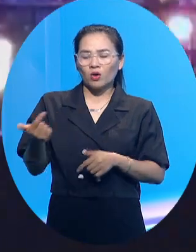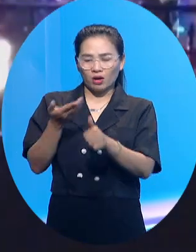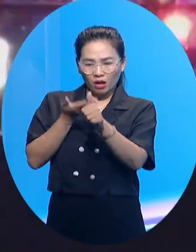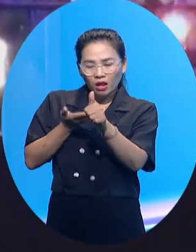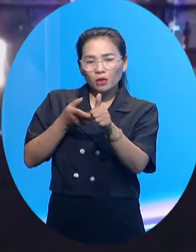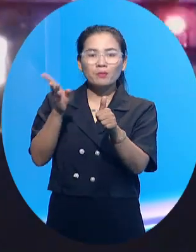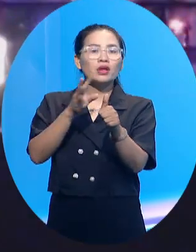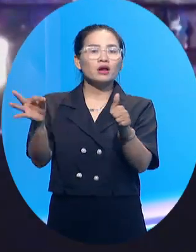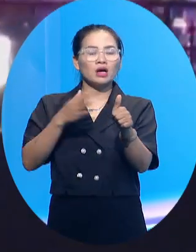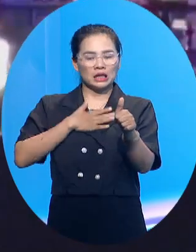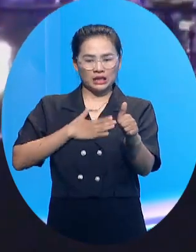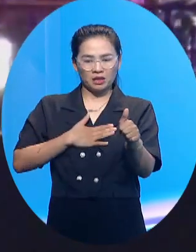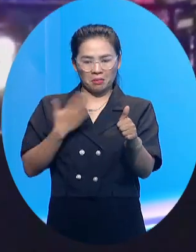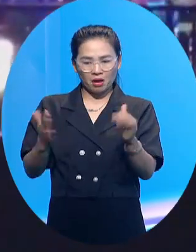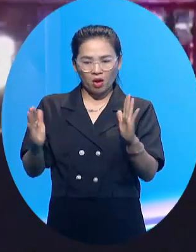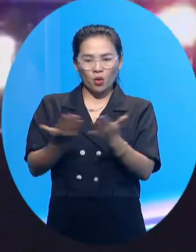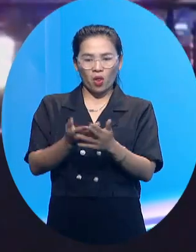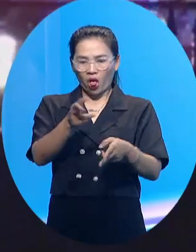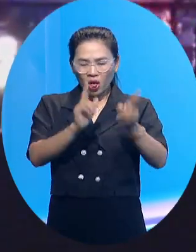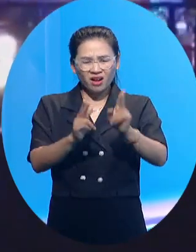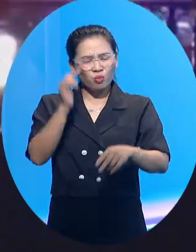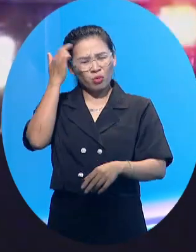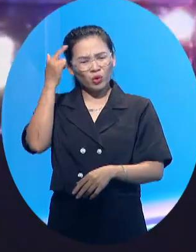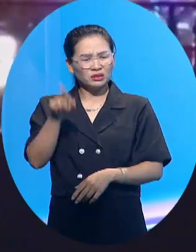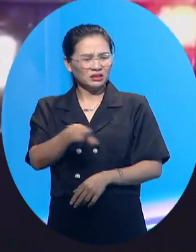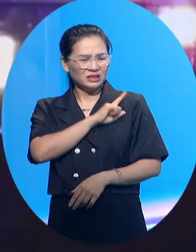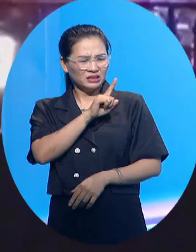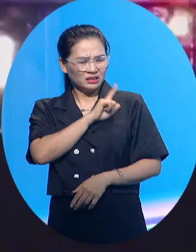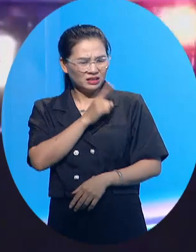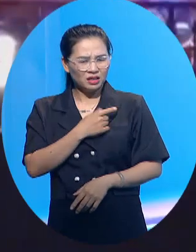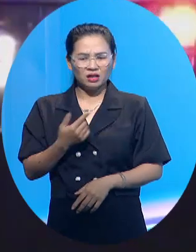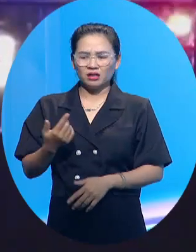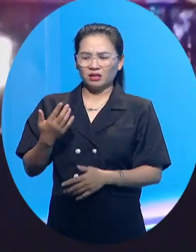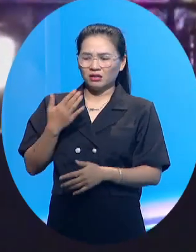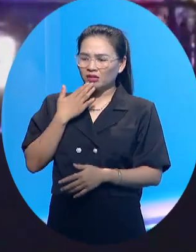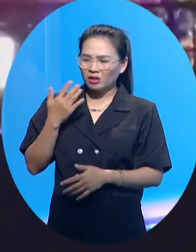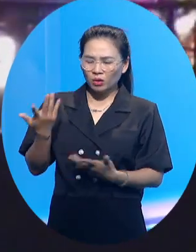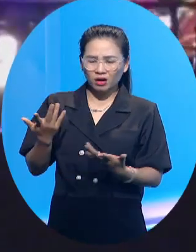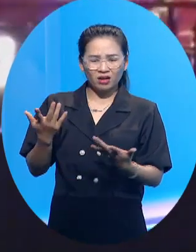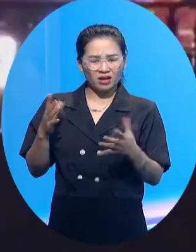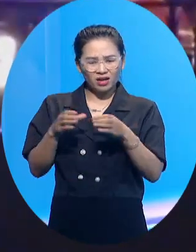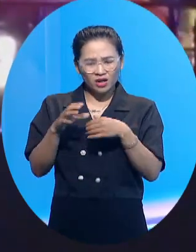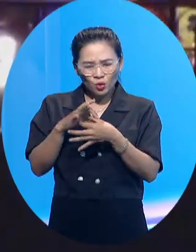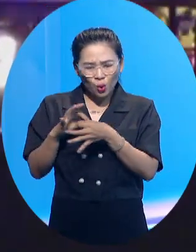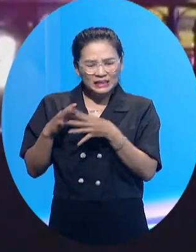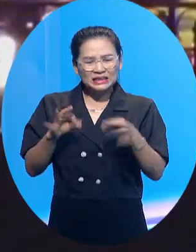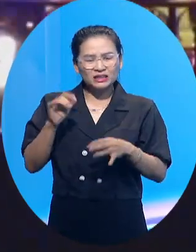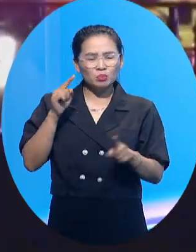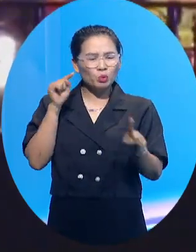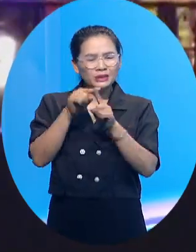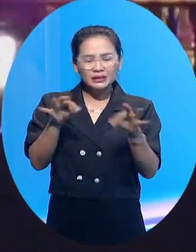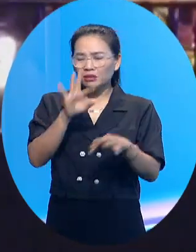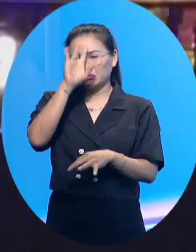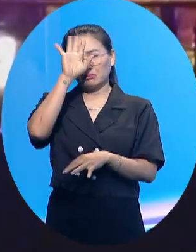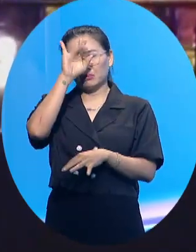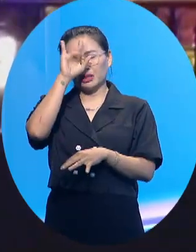sự ngoài ra các nhà điều tra không tìm thấy mối liên hệ giữa vụ việc với tư tưởng c đ còn Thủ tướng cộng hò